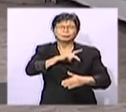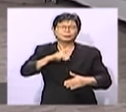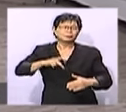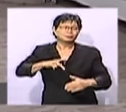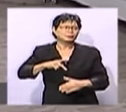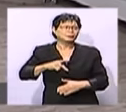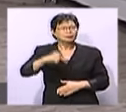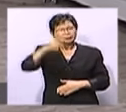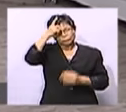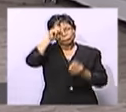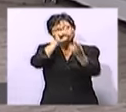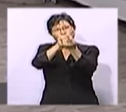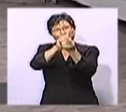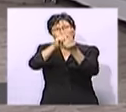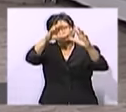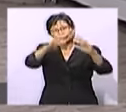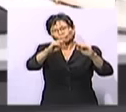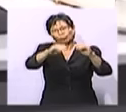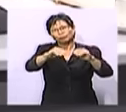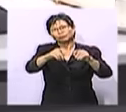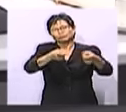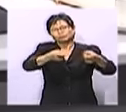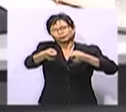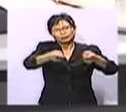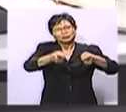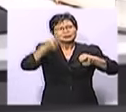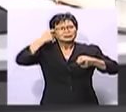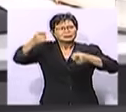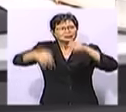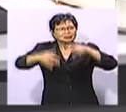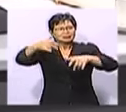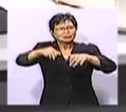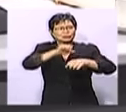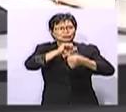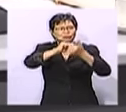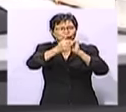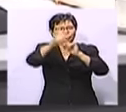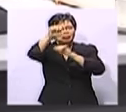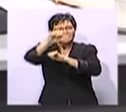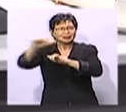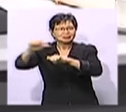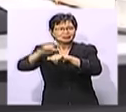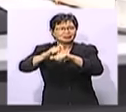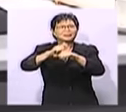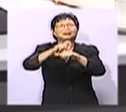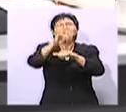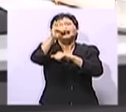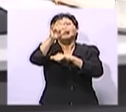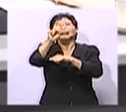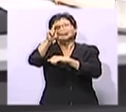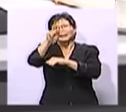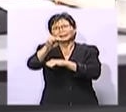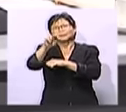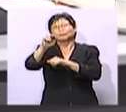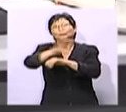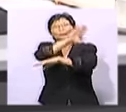Datuk Azim ditemui selepas mesyuarat penyelarasan Sekretariat Sukan Asia di Institut Sukan Negara Bukit Jalil.